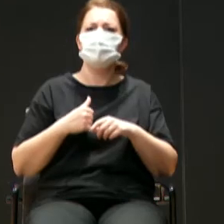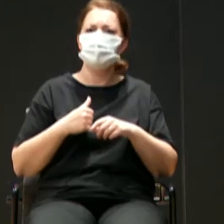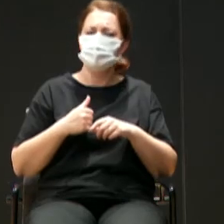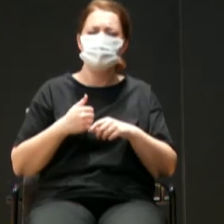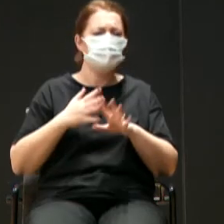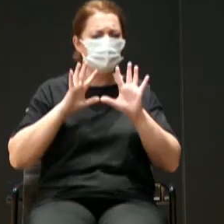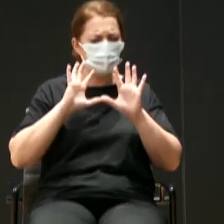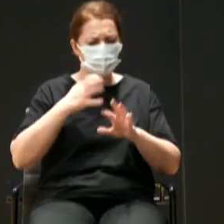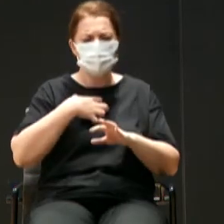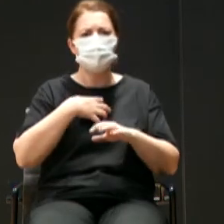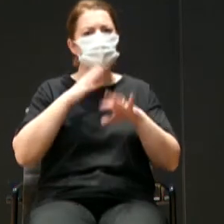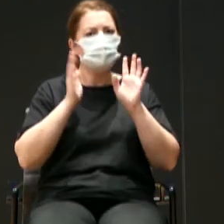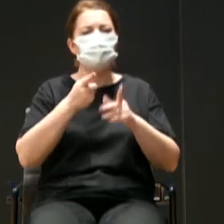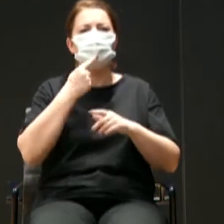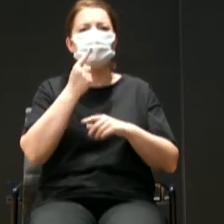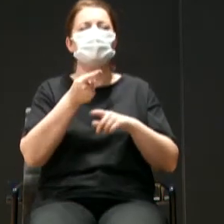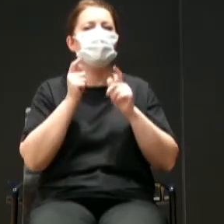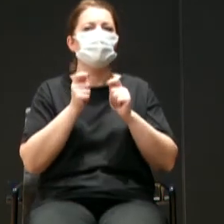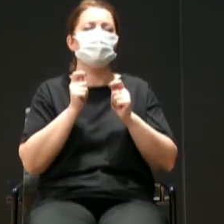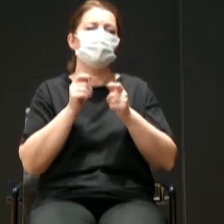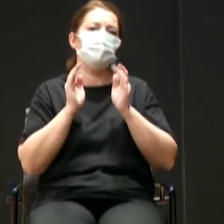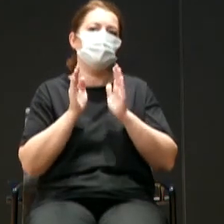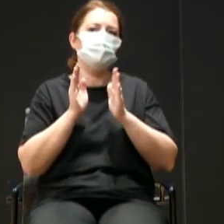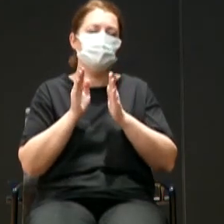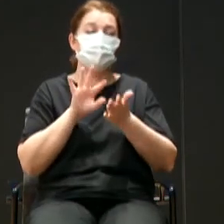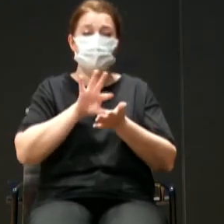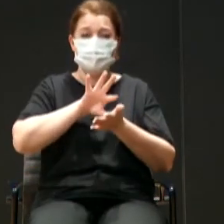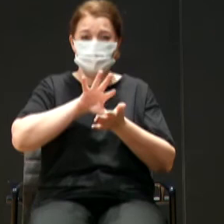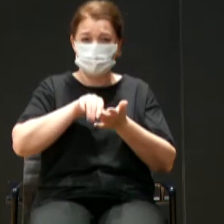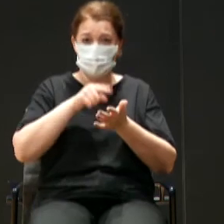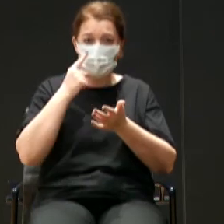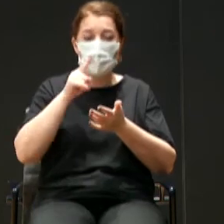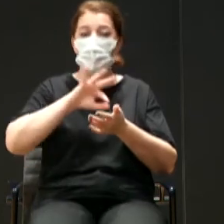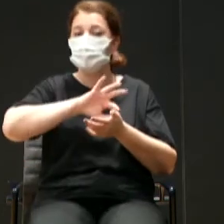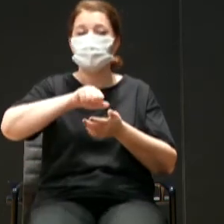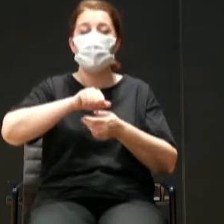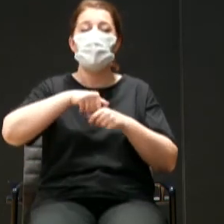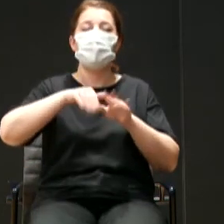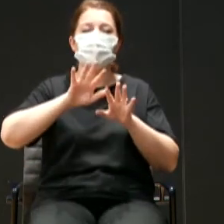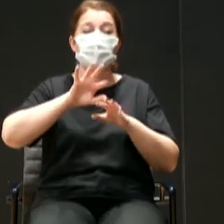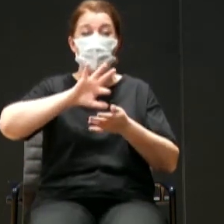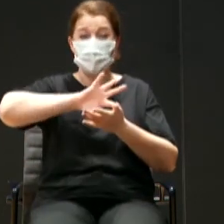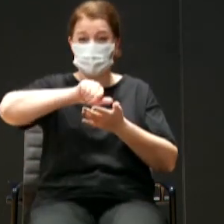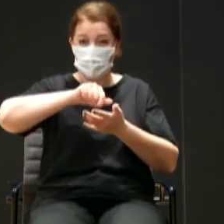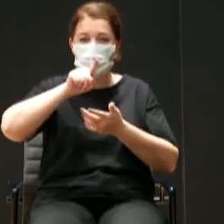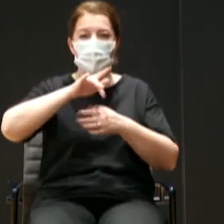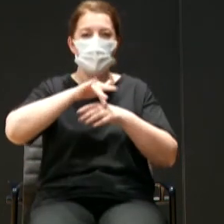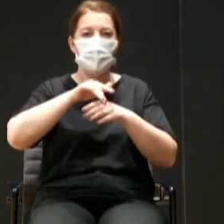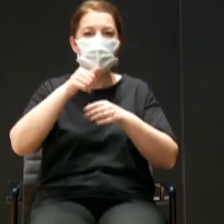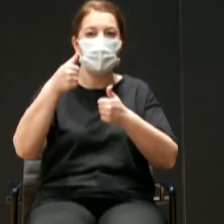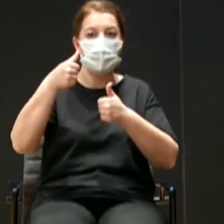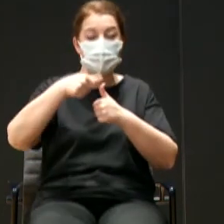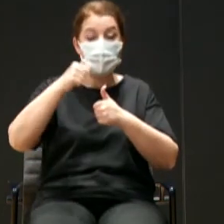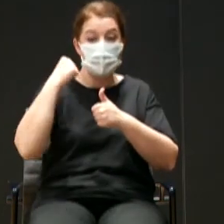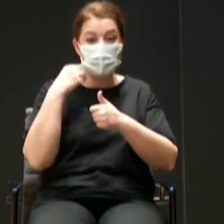üstlenirim. Hepsini üstlenirim. Ben bunları söylemeye devam edeceğim. Çalanlar çalmayacak. Çaldıklarını bu ülkeye tekrar verecek. Biz de ağzımızı